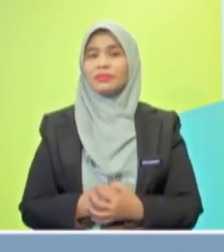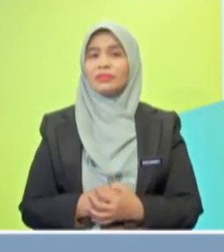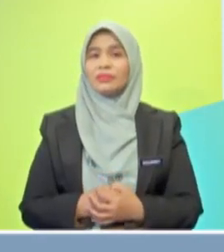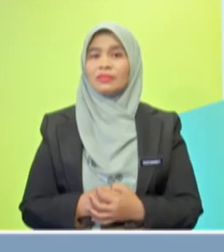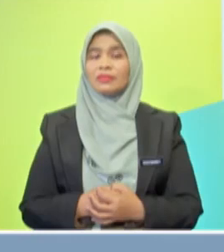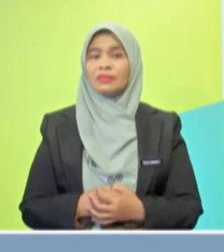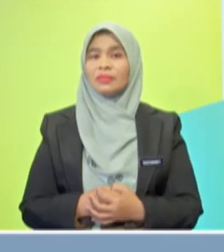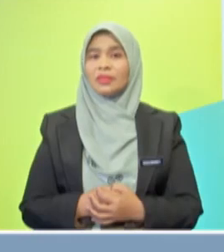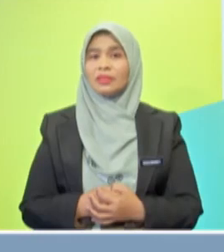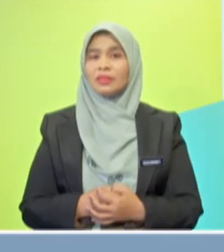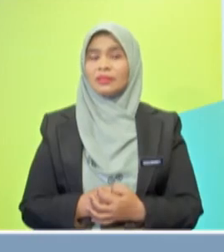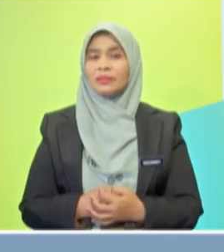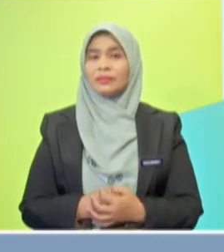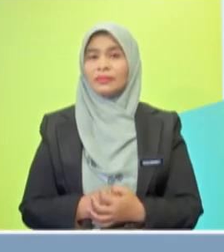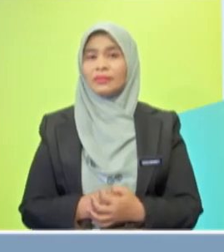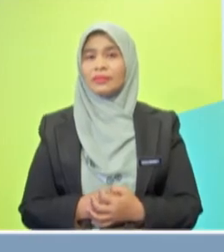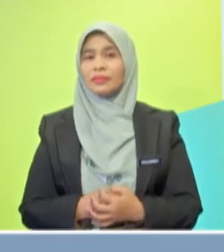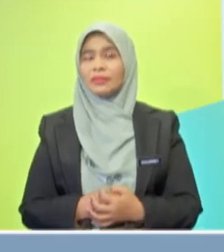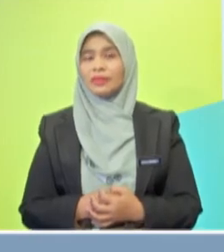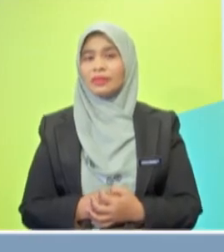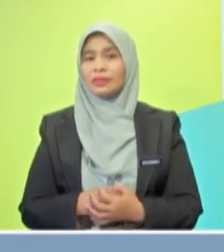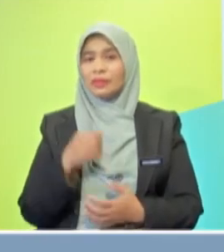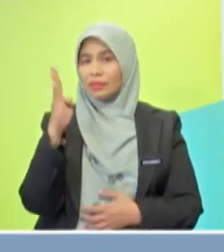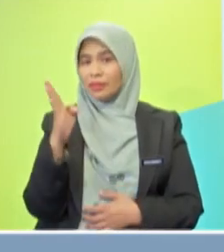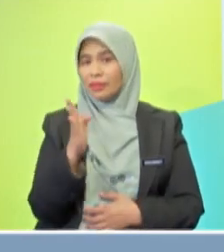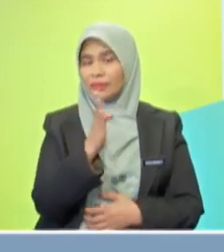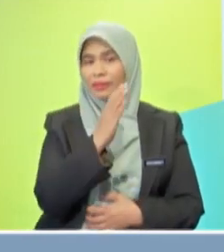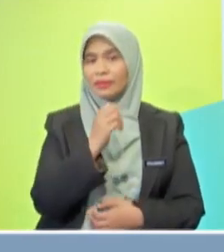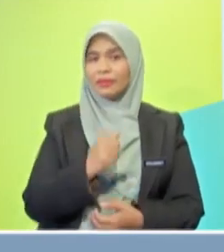Terima kasih. A'udzubillahi minasyaitonirrajim.